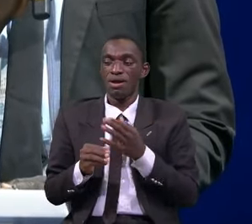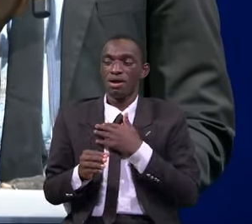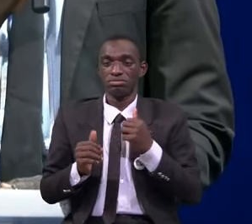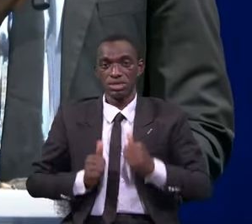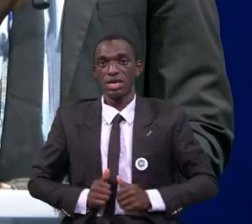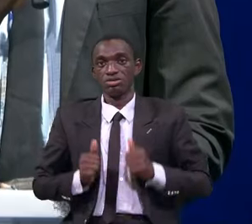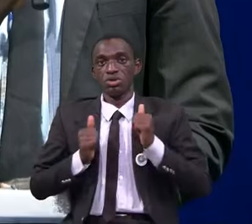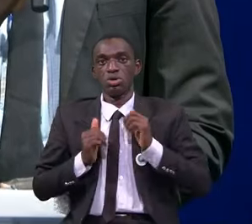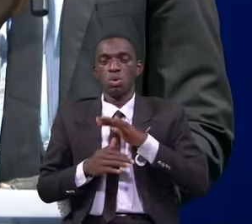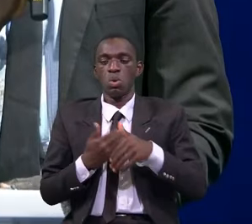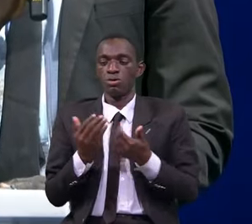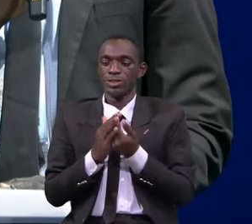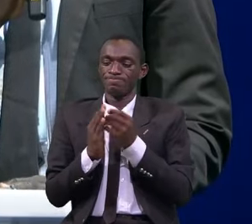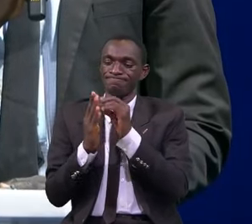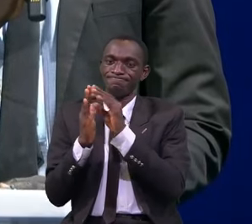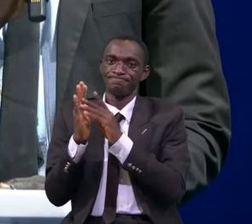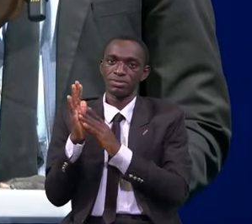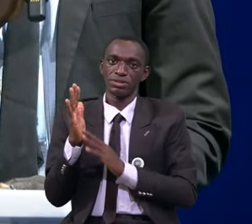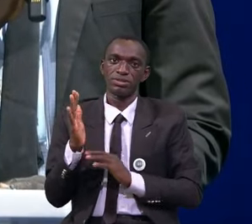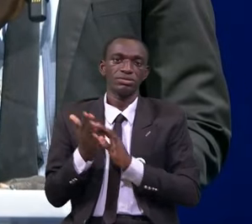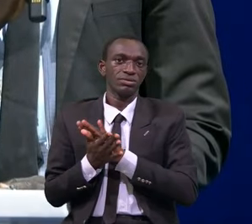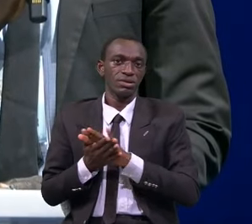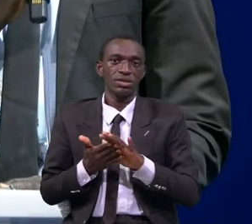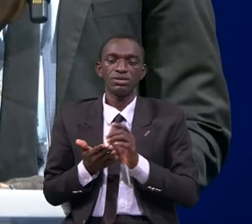details. Et prenez tous les détails.